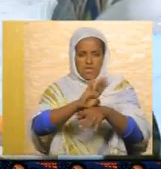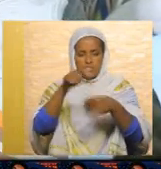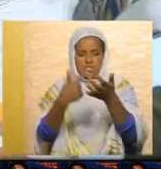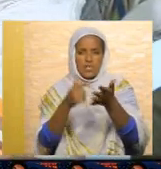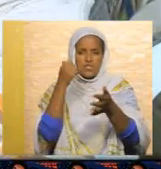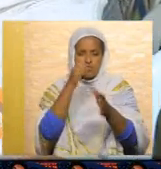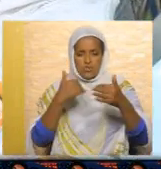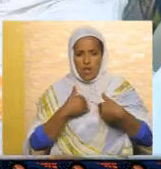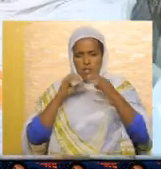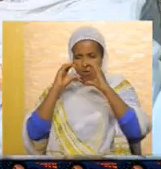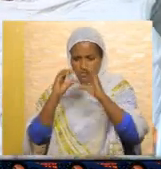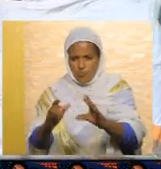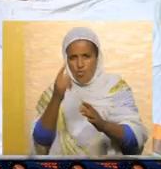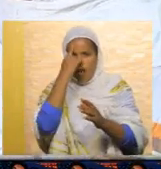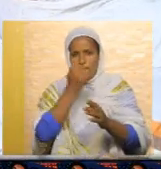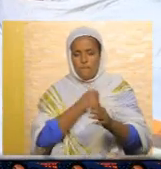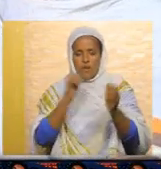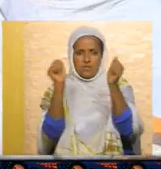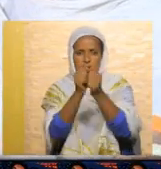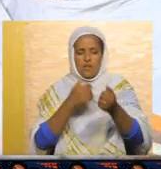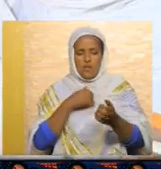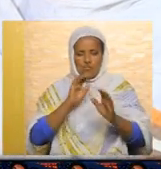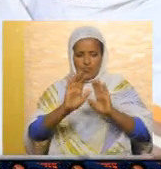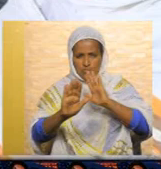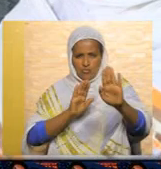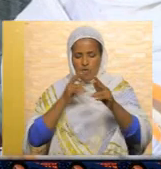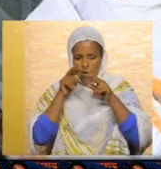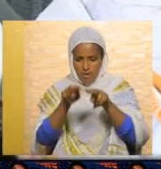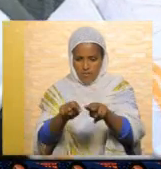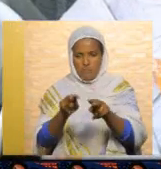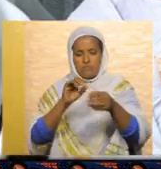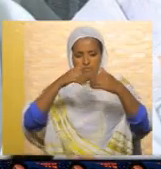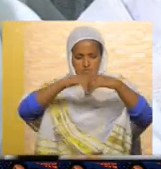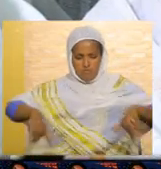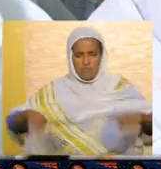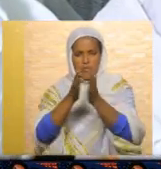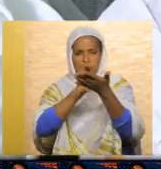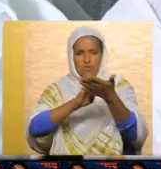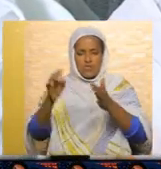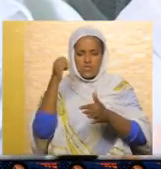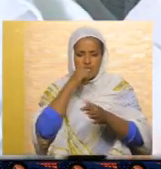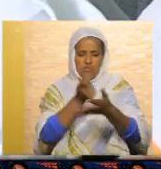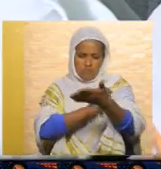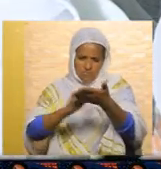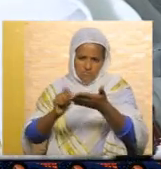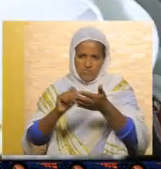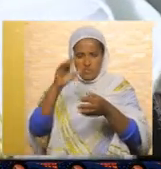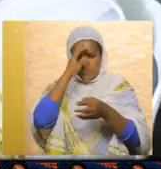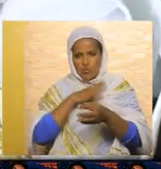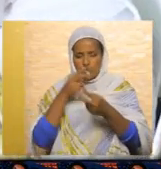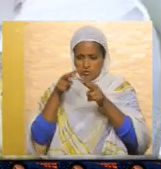የተጻፈውን ከሰዎች አመለካከት ጋር ማነጻጸርና መለየት፣ ለቤተ ክርስቲያን የሴቶችን አስተዋጽኦ ማሳየት፣ የሃይማኖት አባቶች ስለ ሴቶች